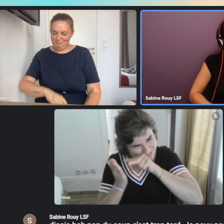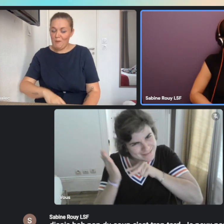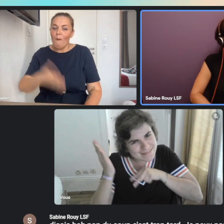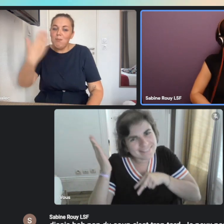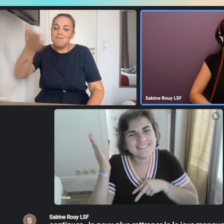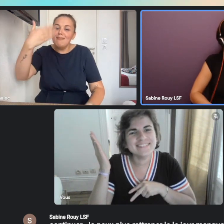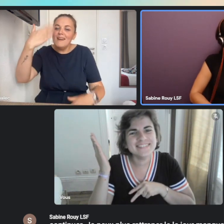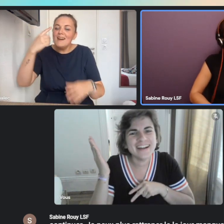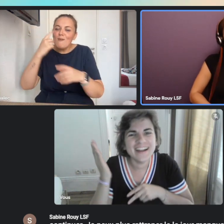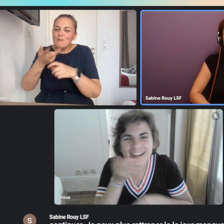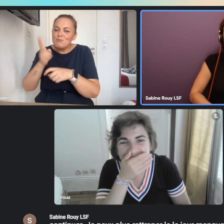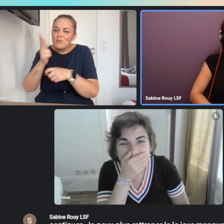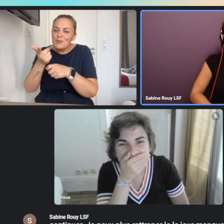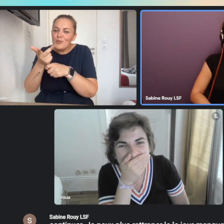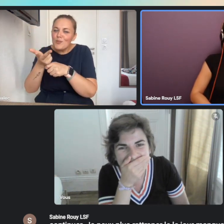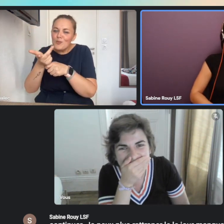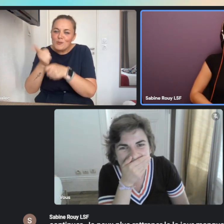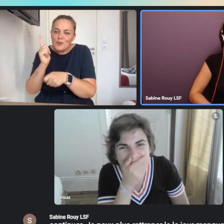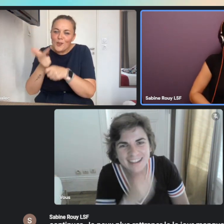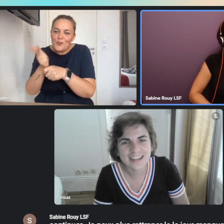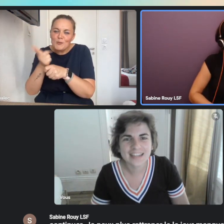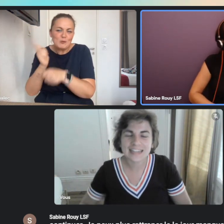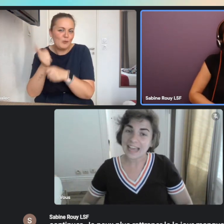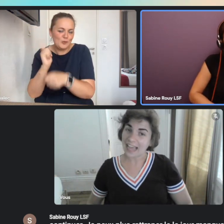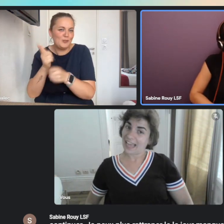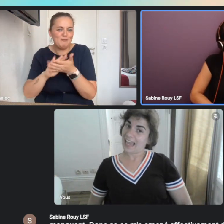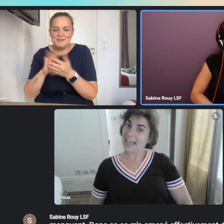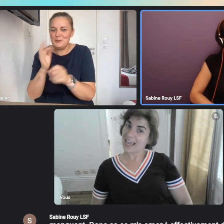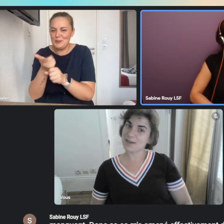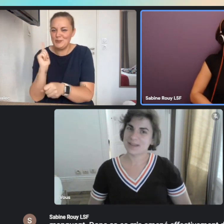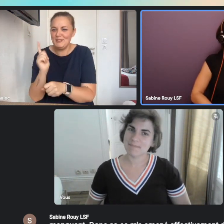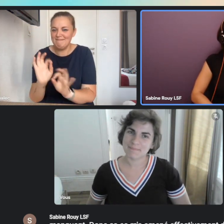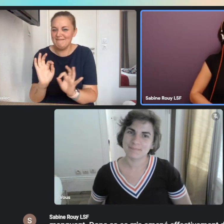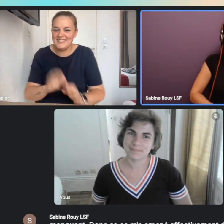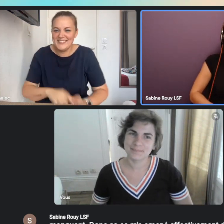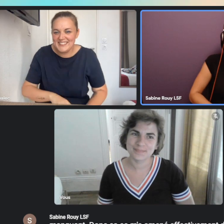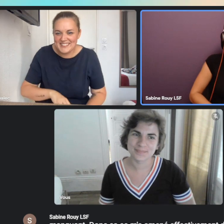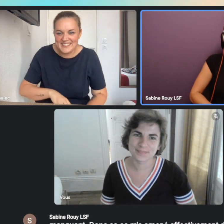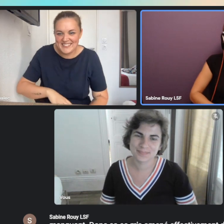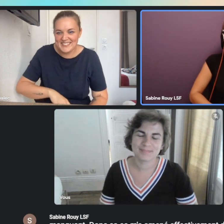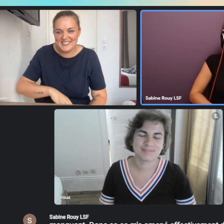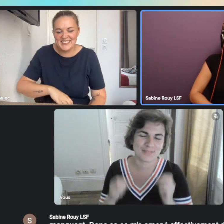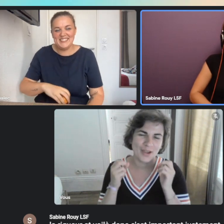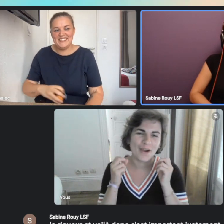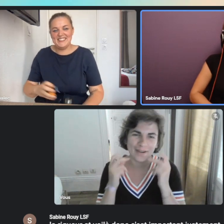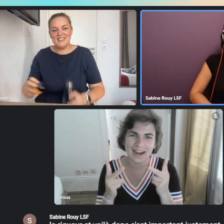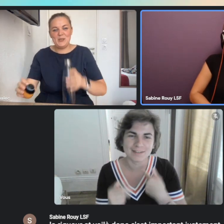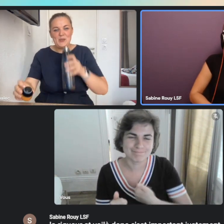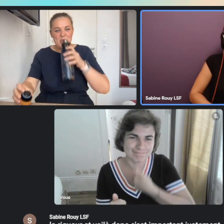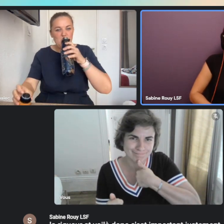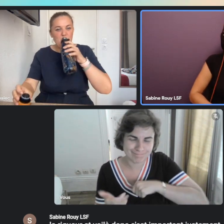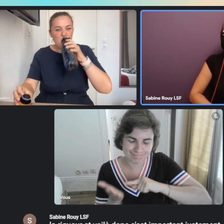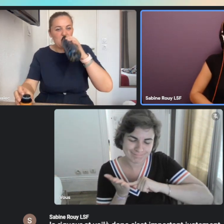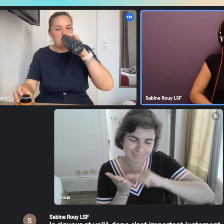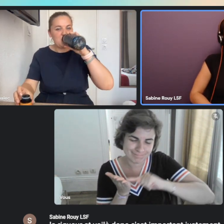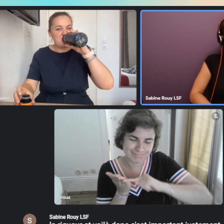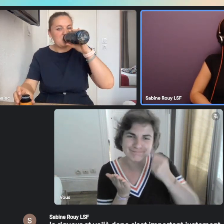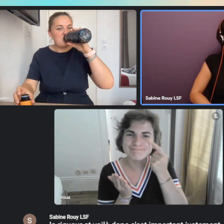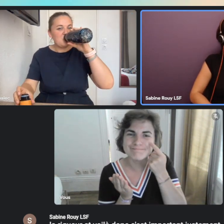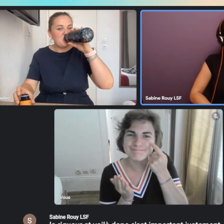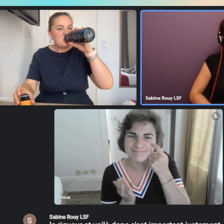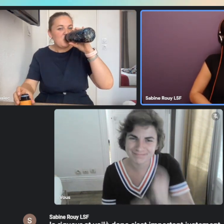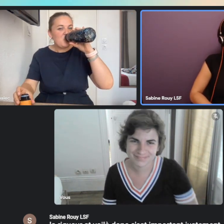Je vais essayer de revoir ça, de rechercher. Oh, mais ça doit faire peut-être 2 3 ans, 2 ans, 2 ans, c'est ça, 2 ans. OK.